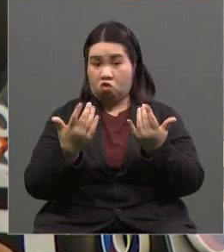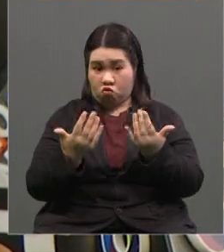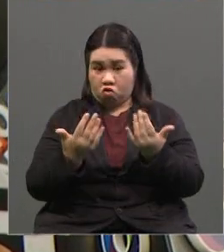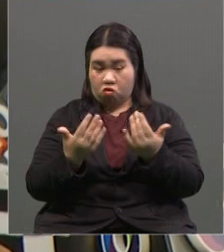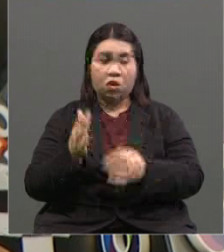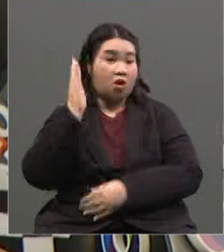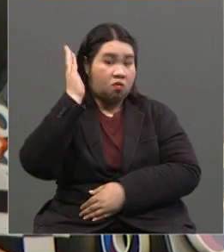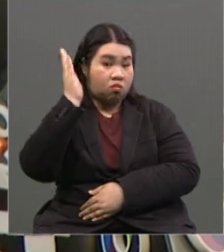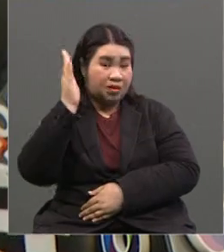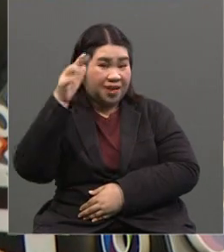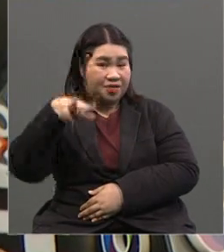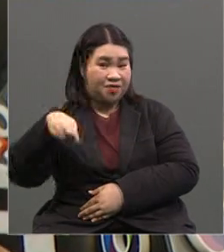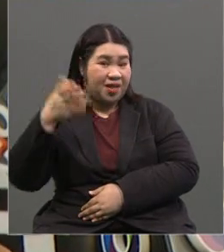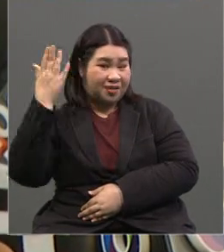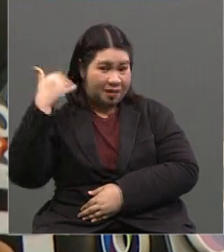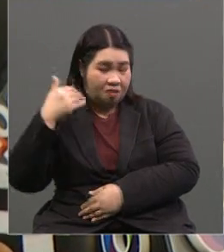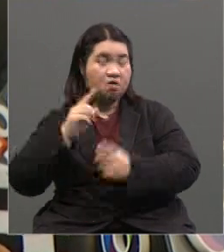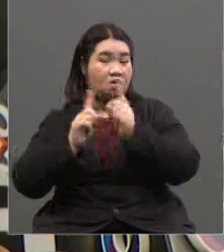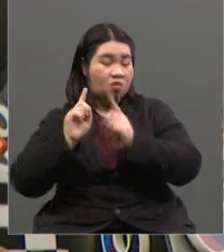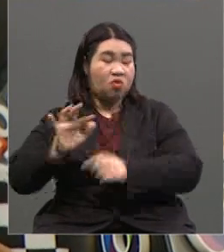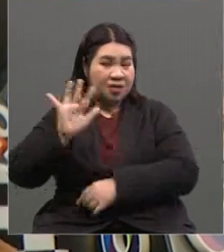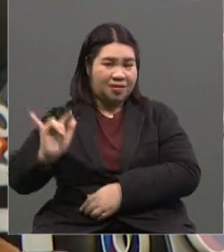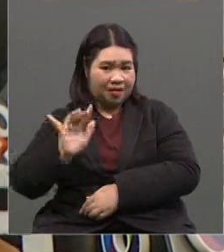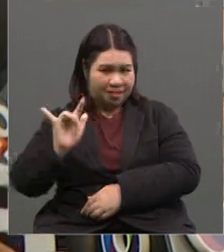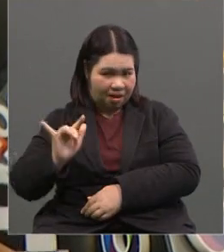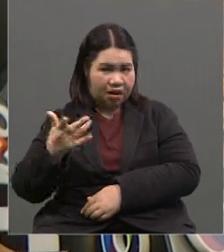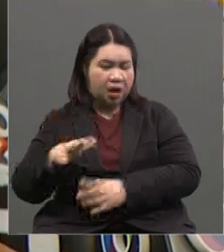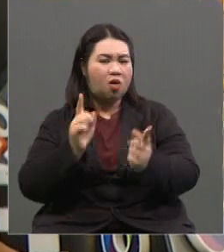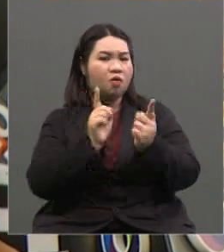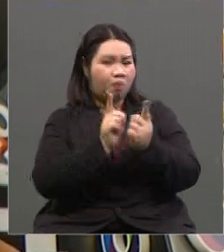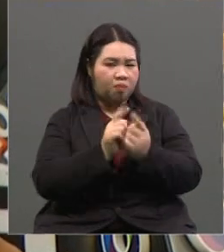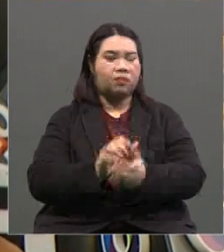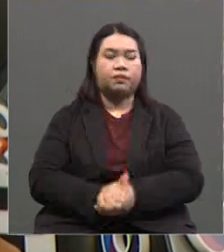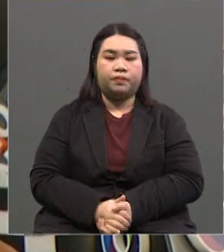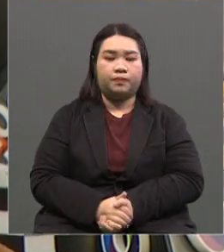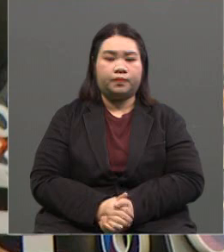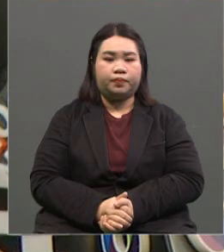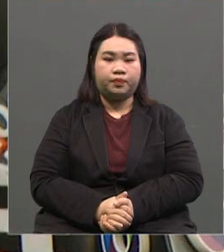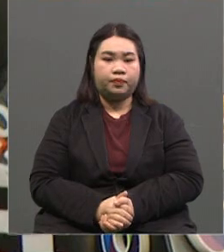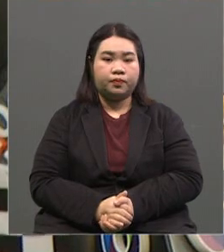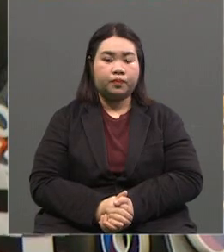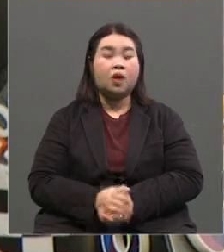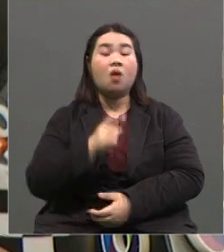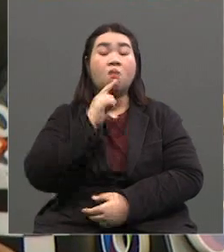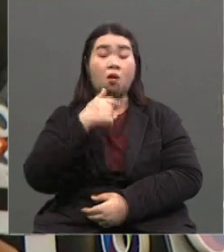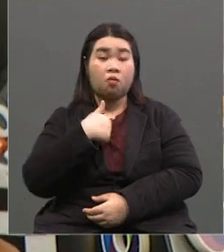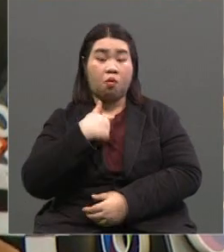นนี้นะแล้วก็เดี๋ยวผมจะประสานกับท่านทิพดีราชทัณฑ์นะ ซึ่งพรุ่งนี้พี่จกจะเข้ามาด้วย ไม่พรุ่งนี้ผมไม่เข้านะพรุ่งนี้เดี๋ยวให้เขา